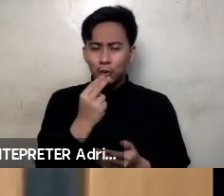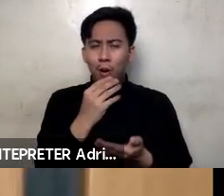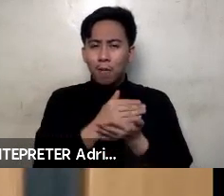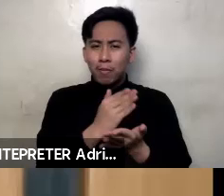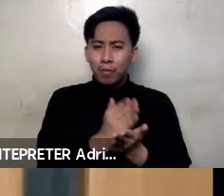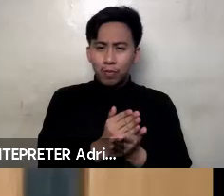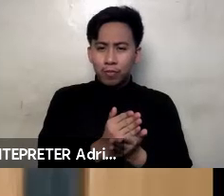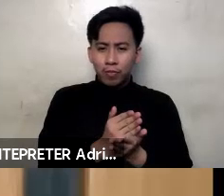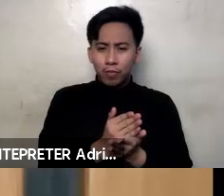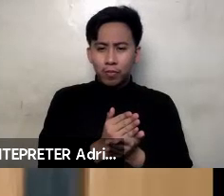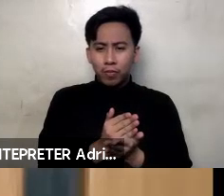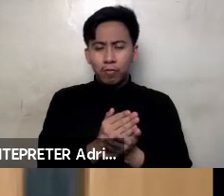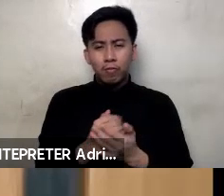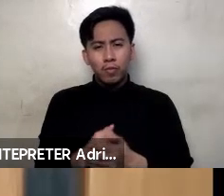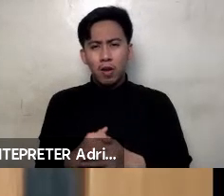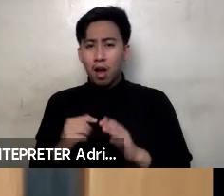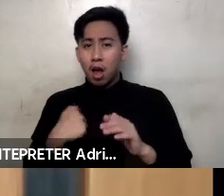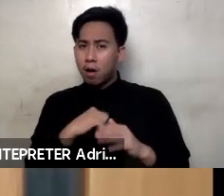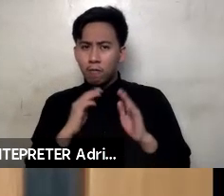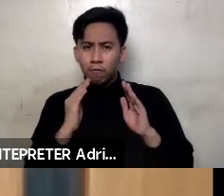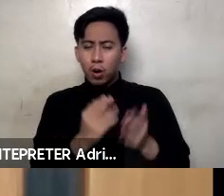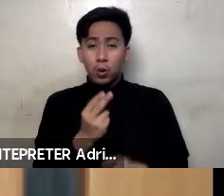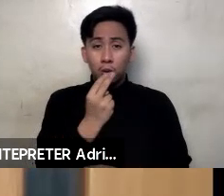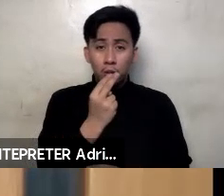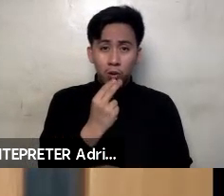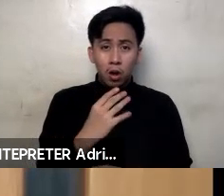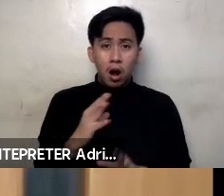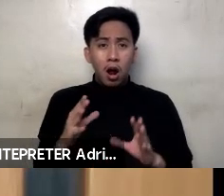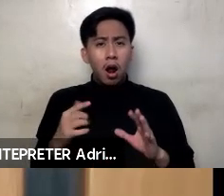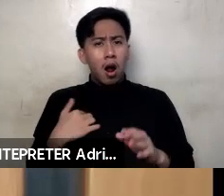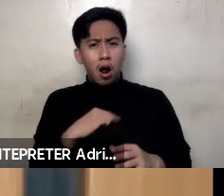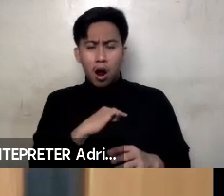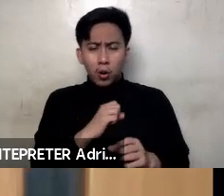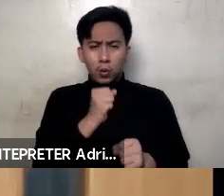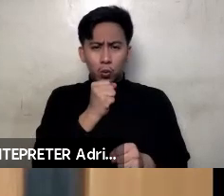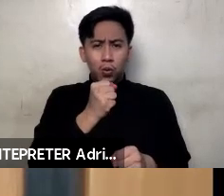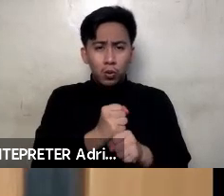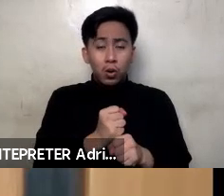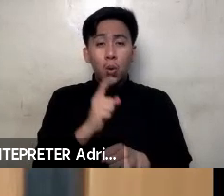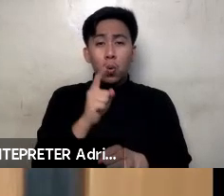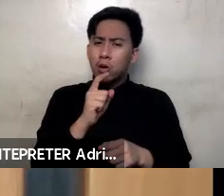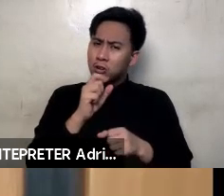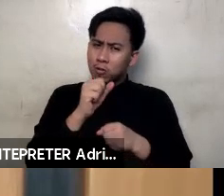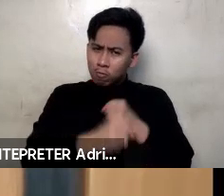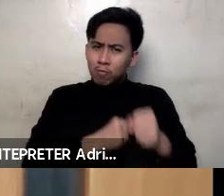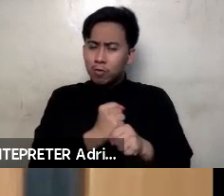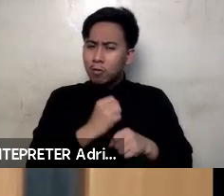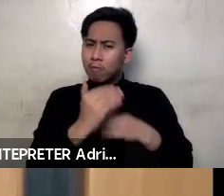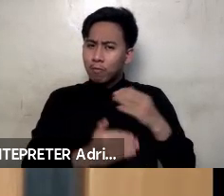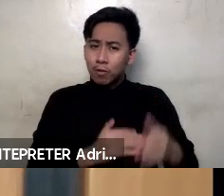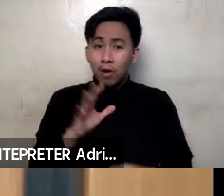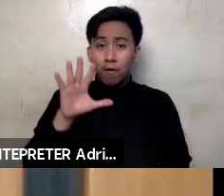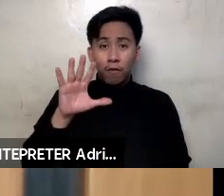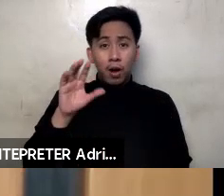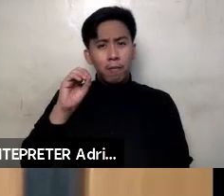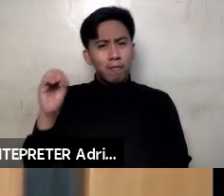ang budget sa nutrition, kung saan pinapasiguro na kada taon ay mayroong 5% increase